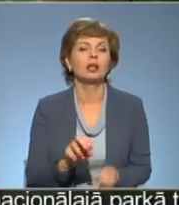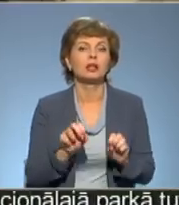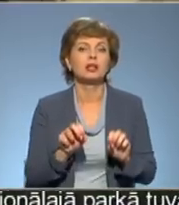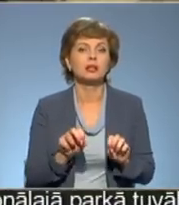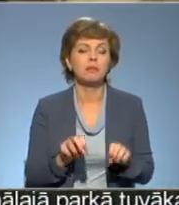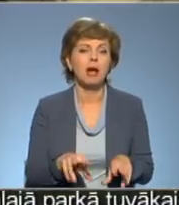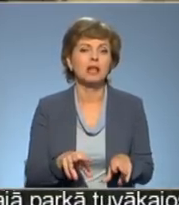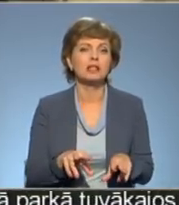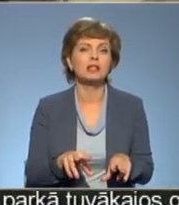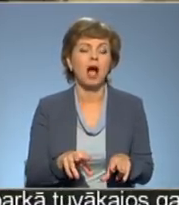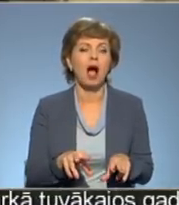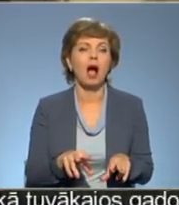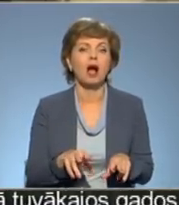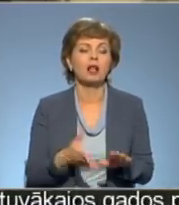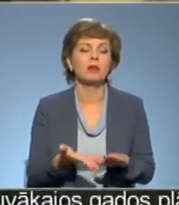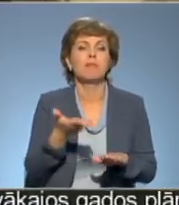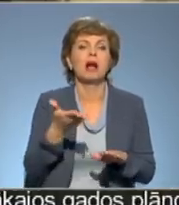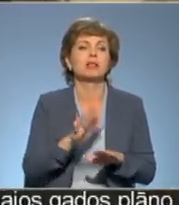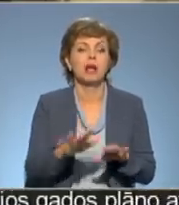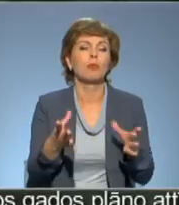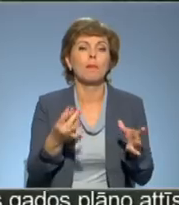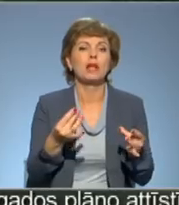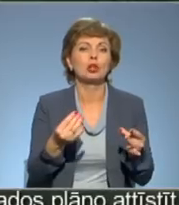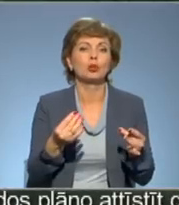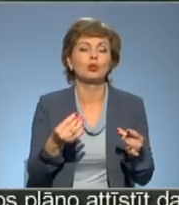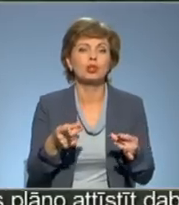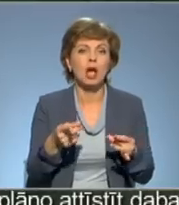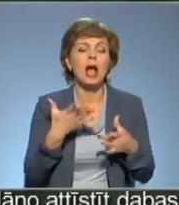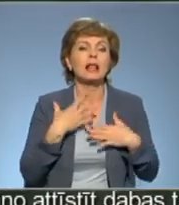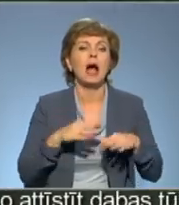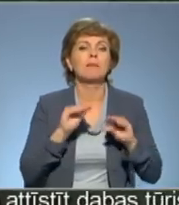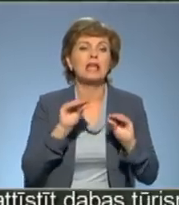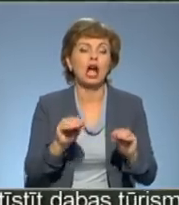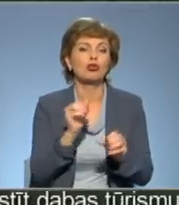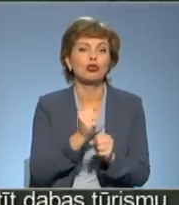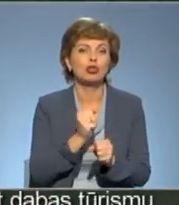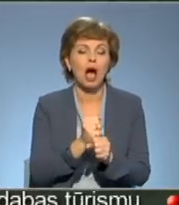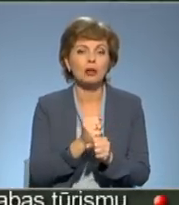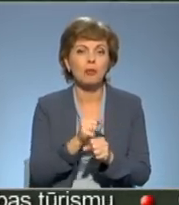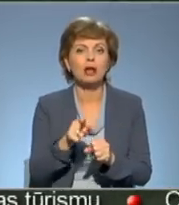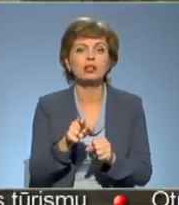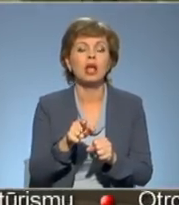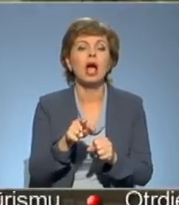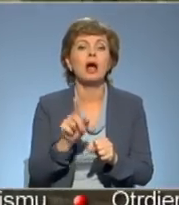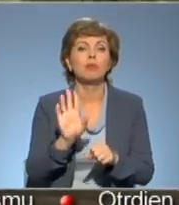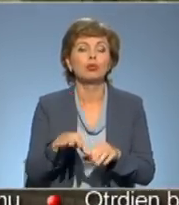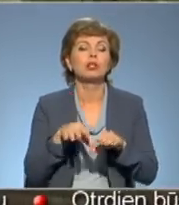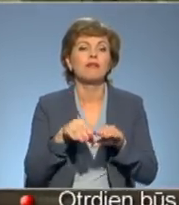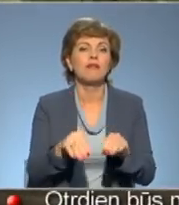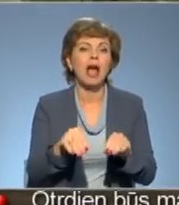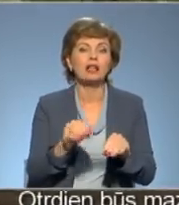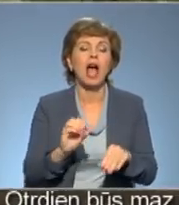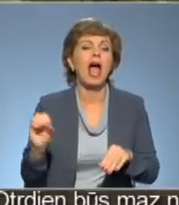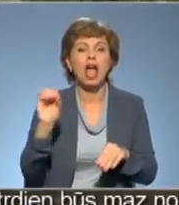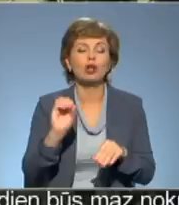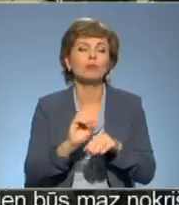zemes nost, lai nebūtu mitrums, lai nepūst. Labiekārtošanas darbi Embūtes dabas parkā tiek veikti ar Eiropas